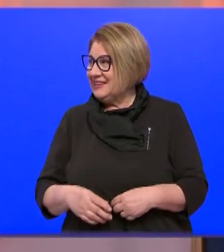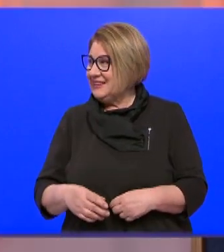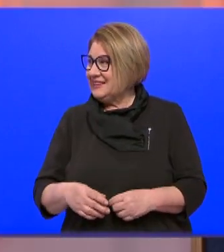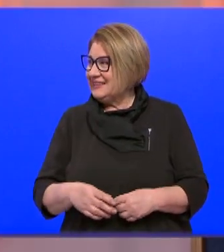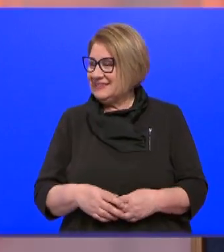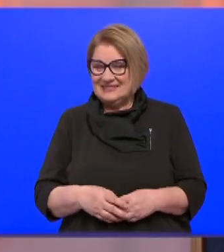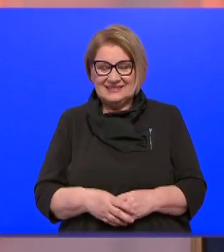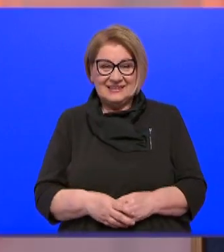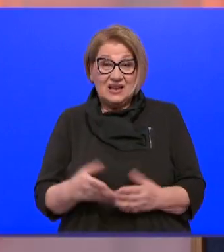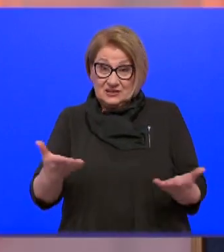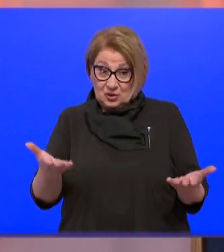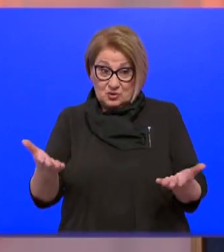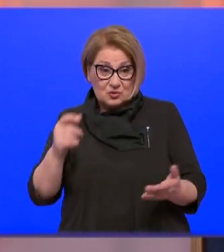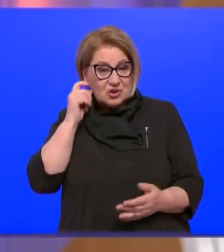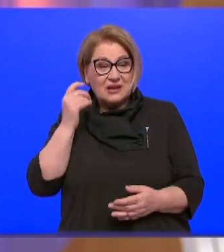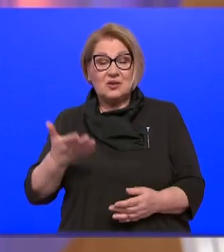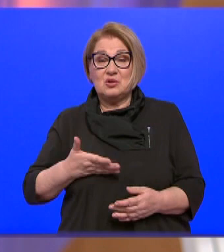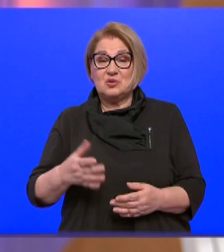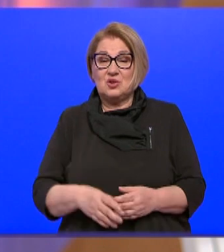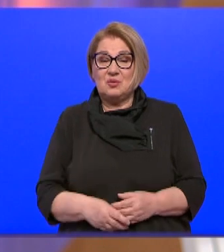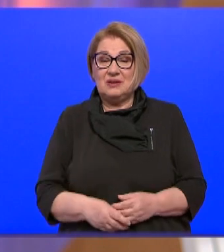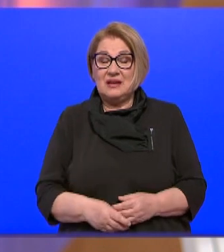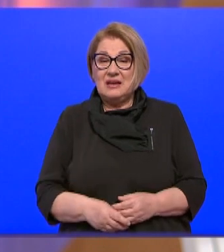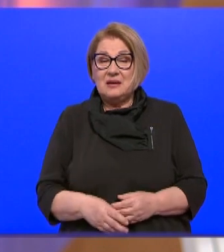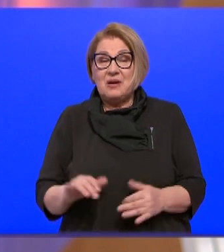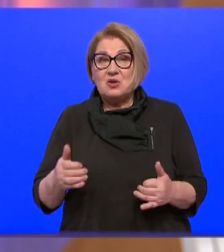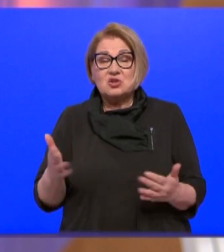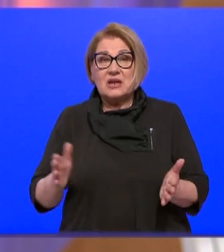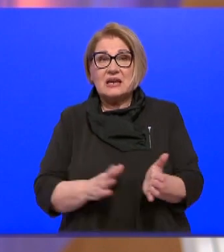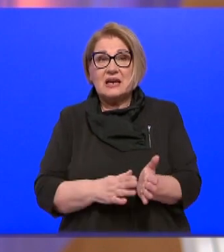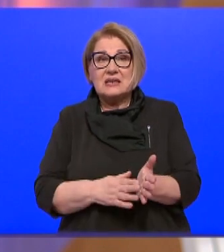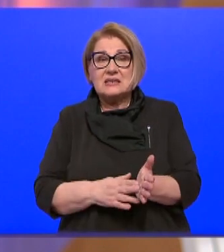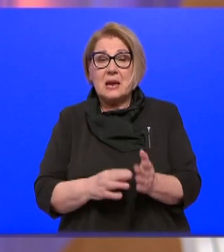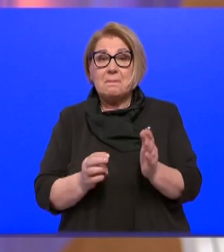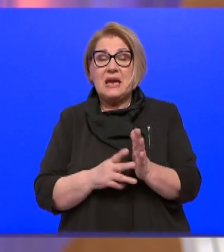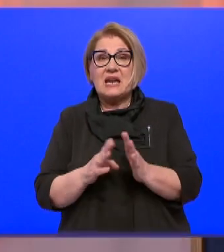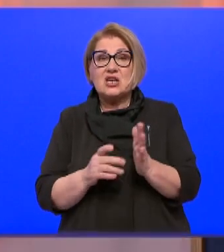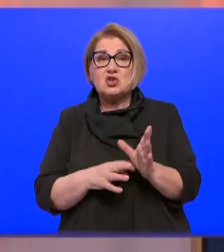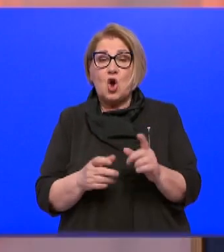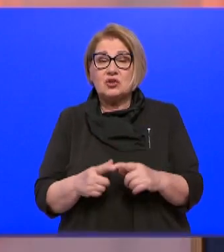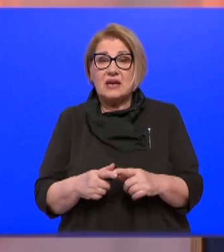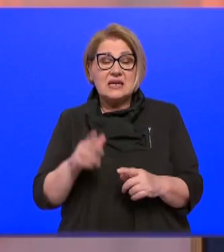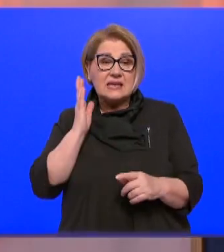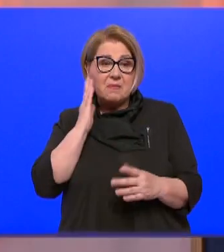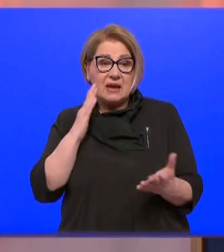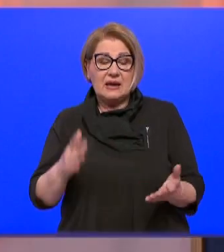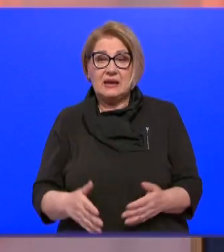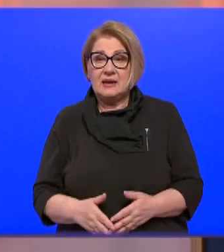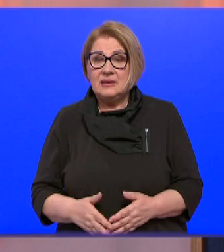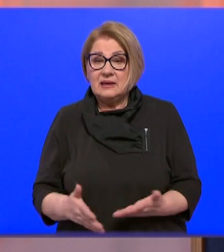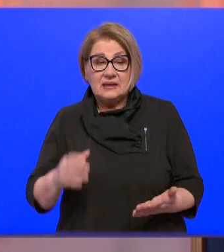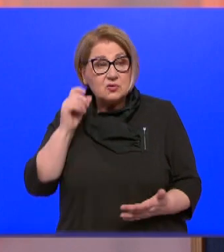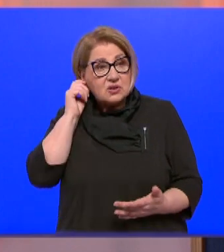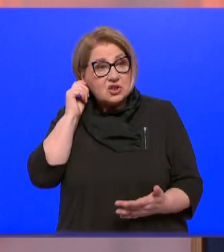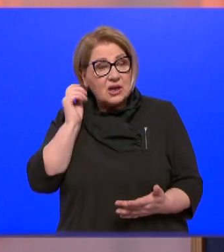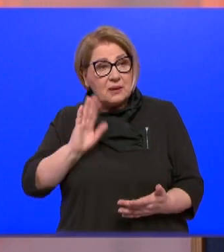sad, naše dobitnice. To su naše dobitnice, ali sad molim vas, sad još neke primjere, recimo iz Minnesote. Dajte nam još neke primjere gdje su se žene